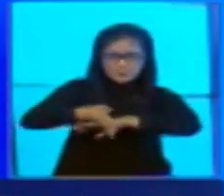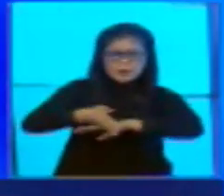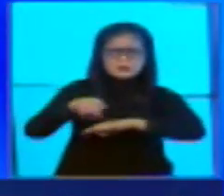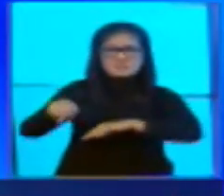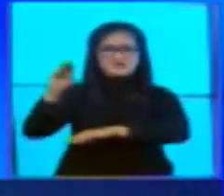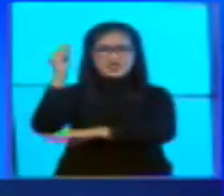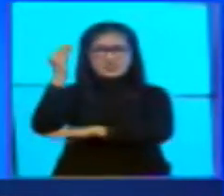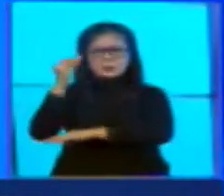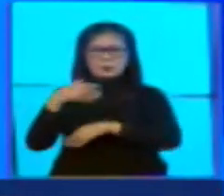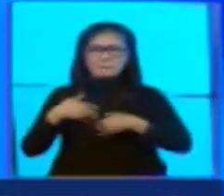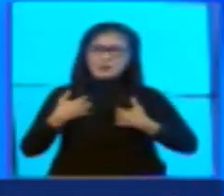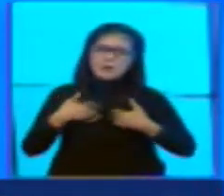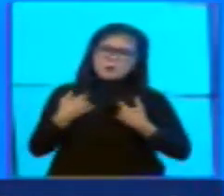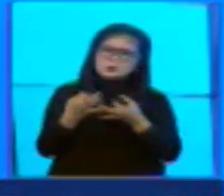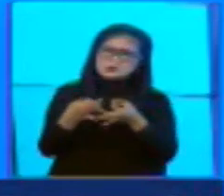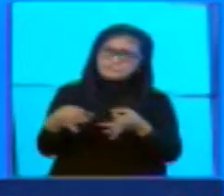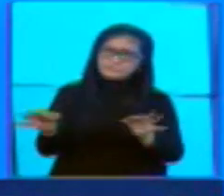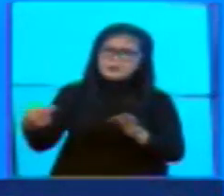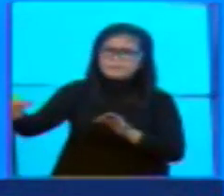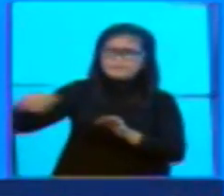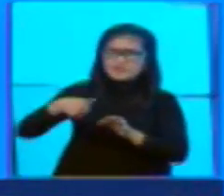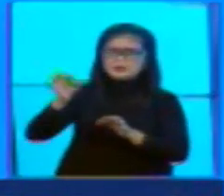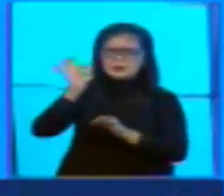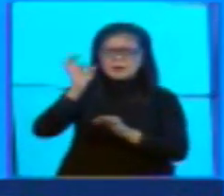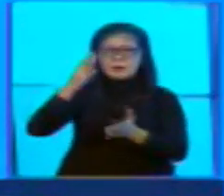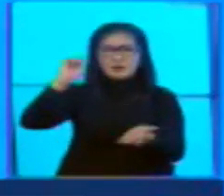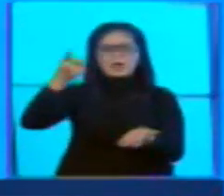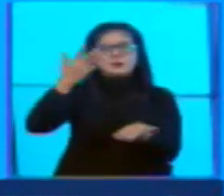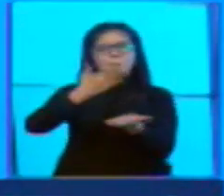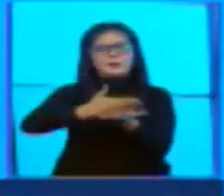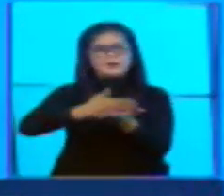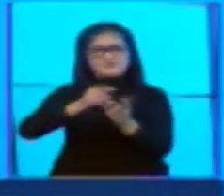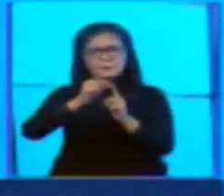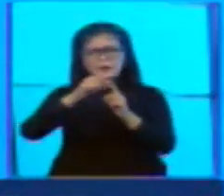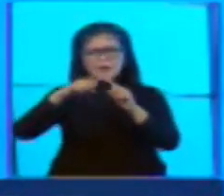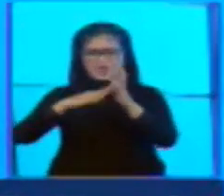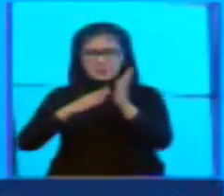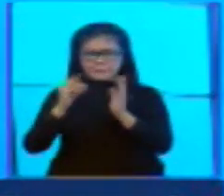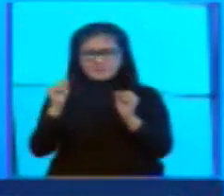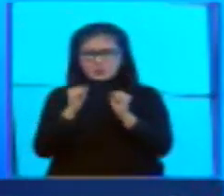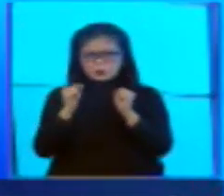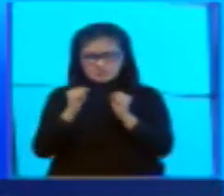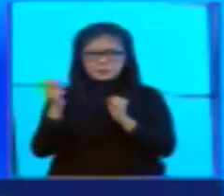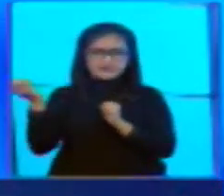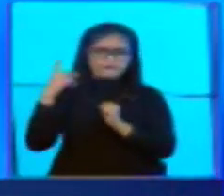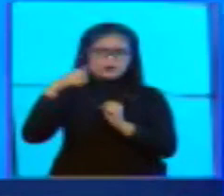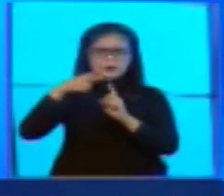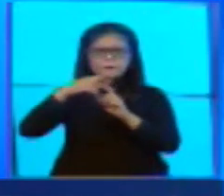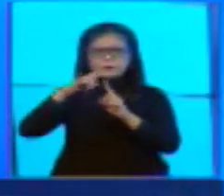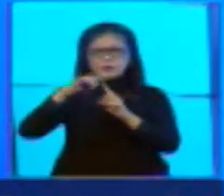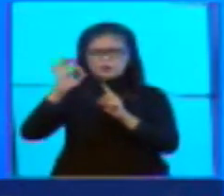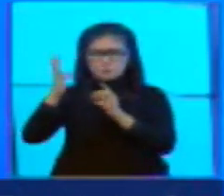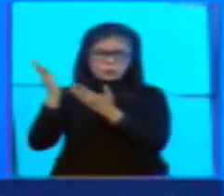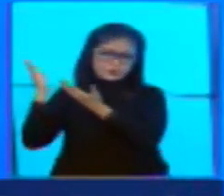mengeluhkan sepinya pembeli lantaran pembatasan PPKM darurat. Dan berikut laporan Vito Erlangga serta juru kamera Yudi